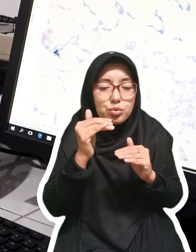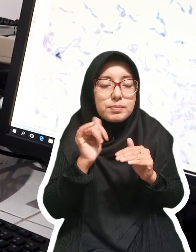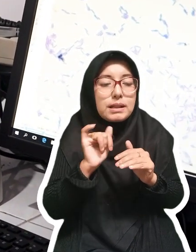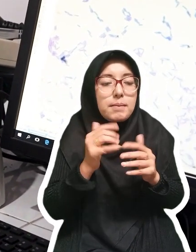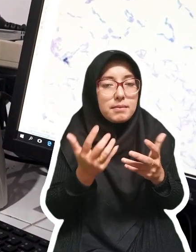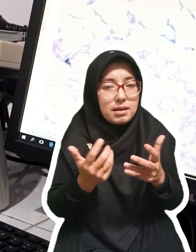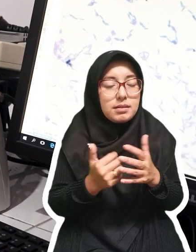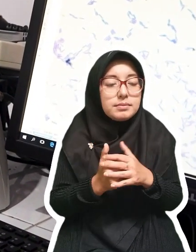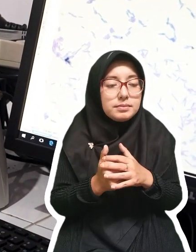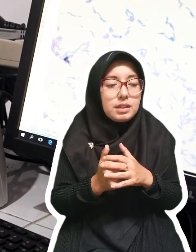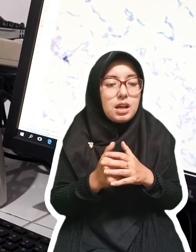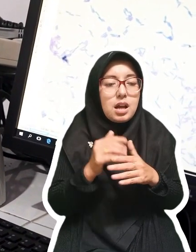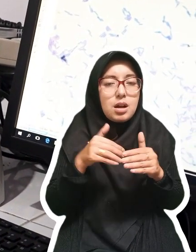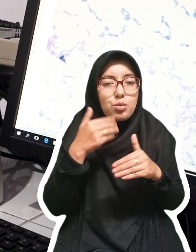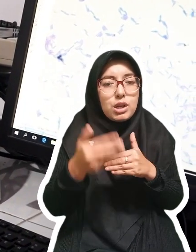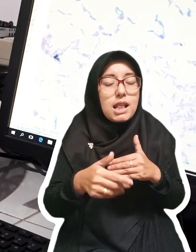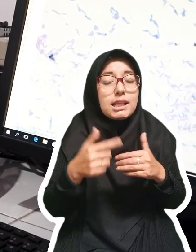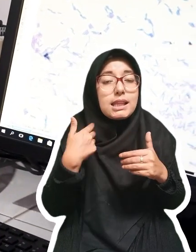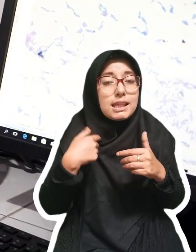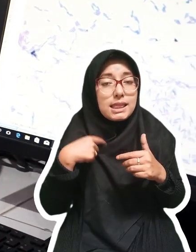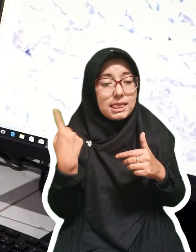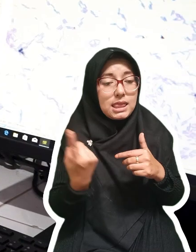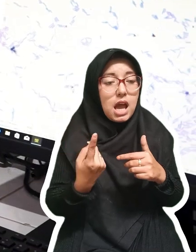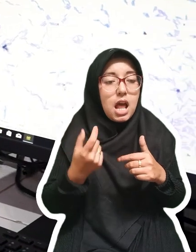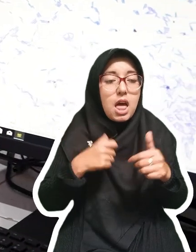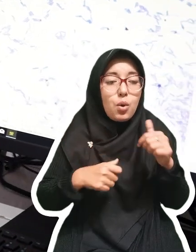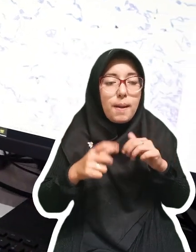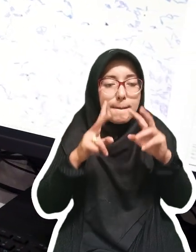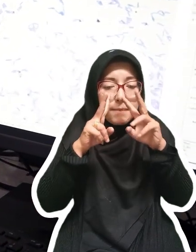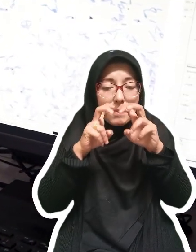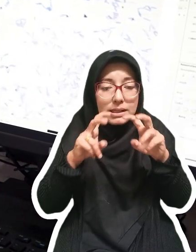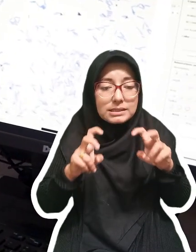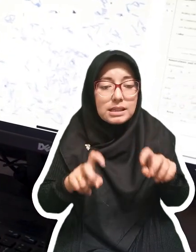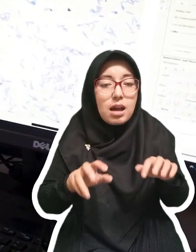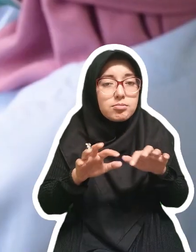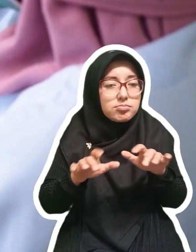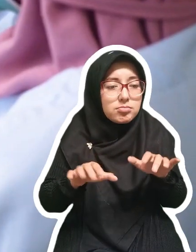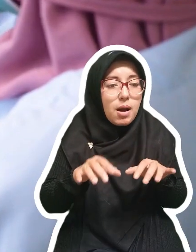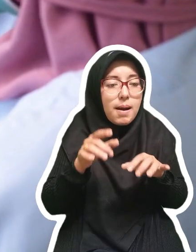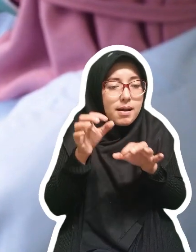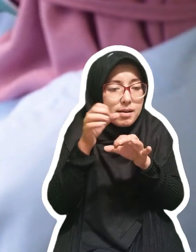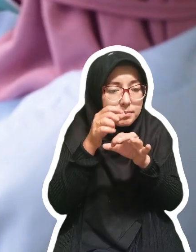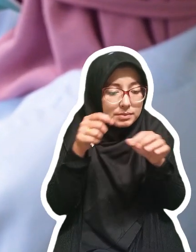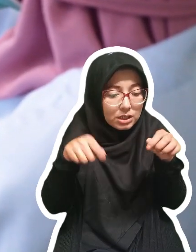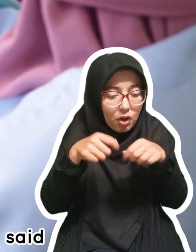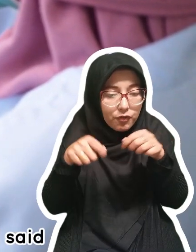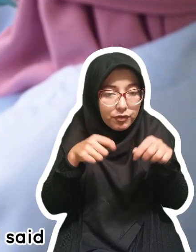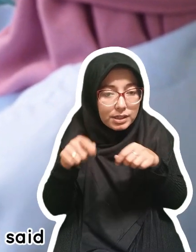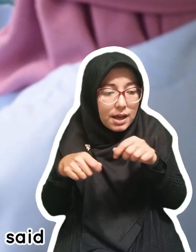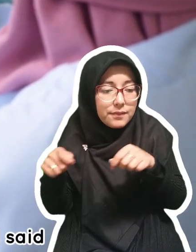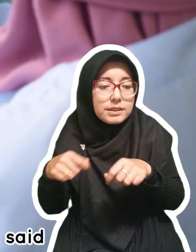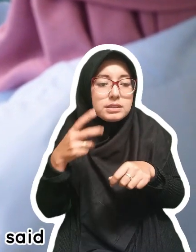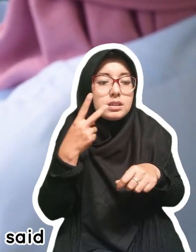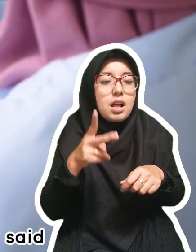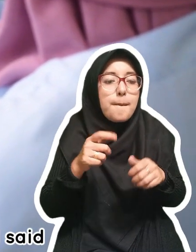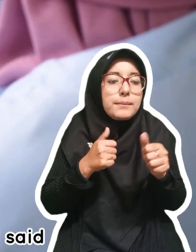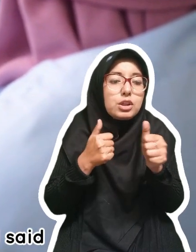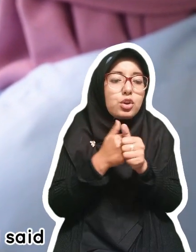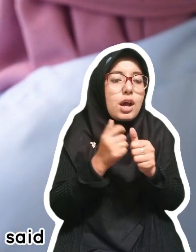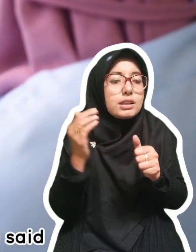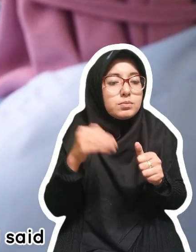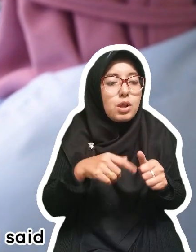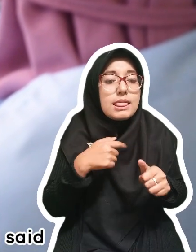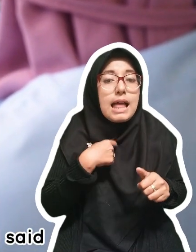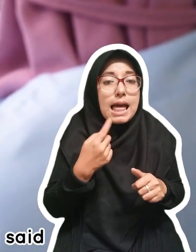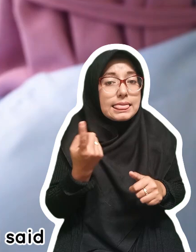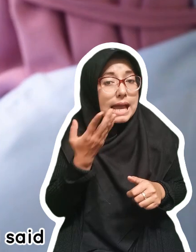media. Kemudian kita lakukan pemeriksaan secara mikroskopis. Nah, selain mendukung ekspor